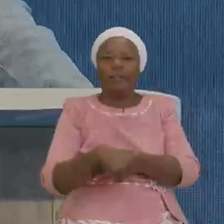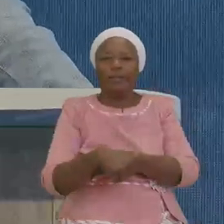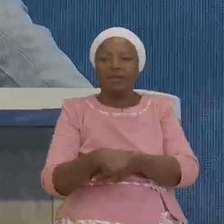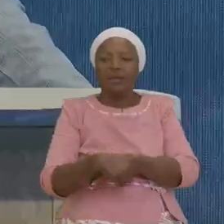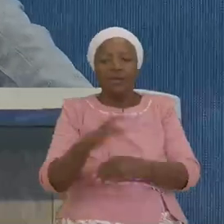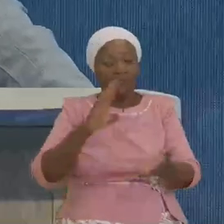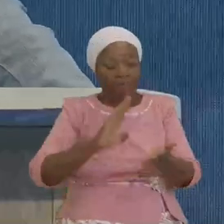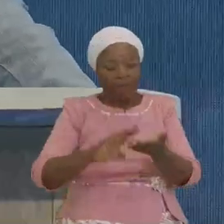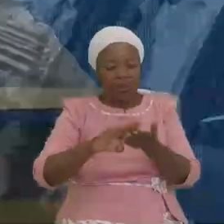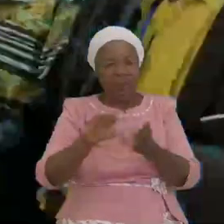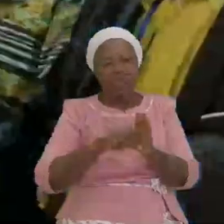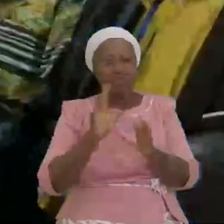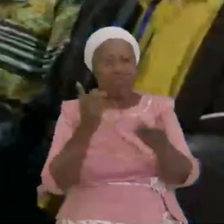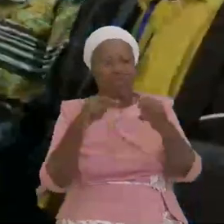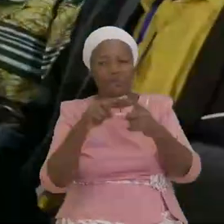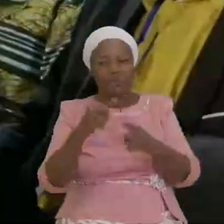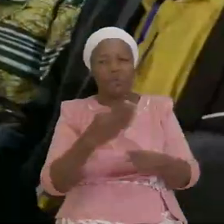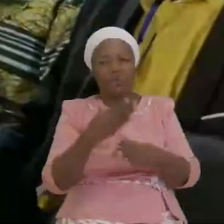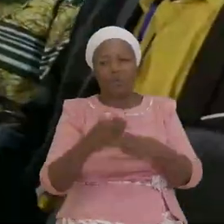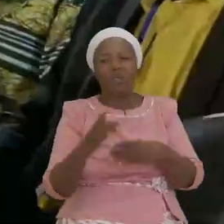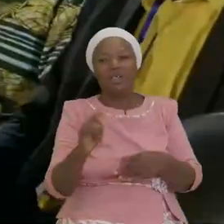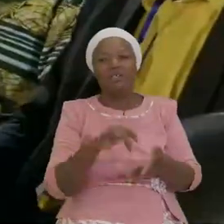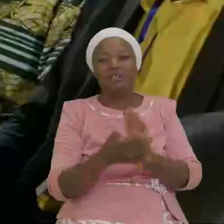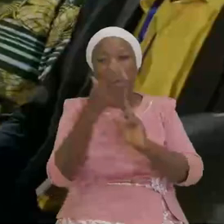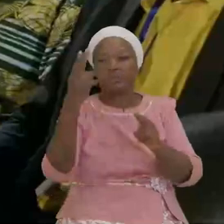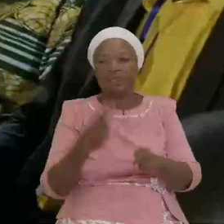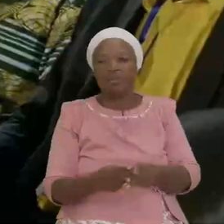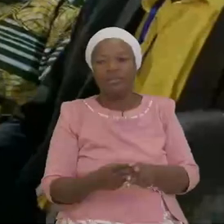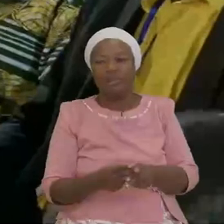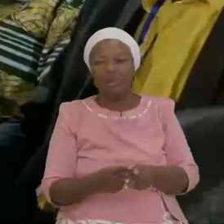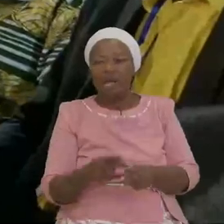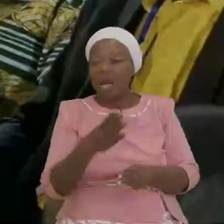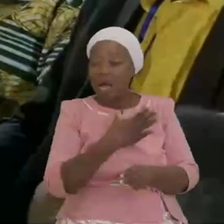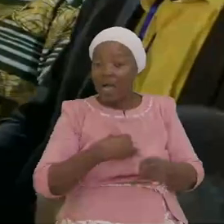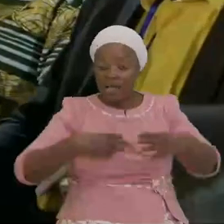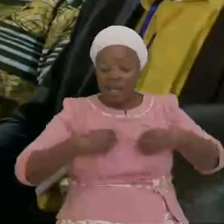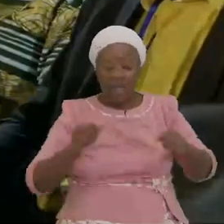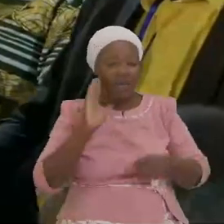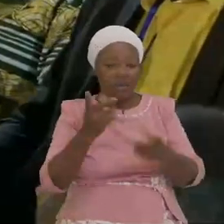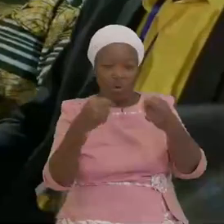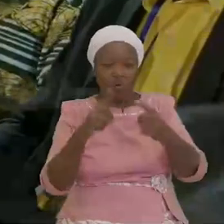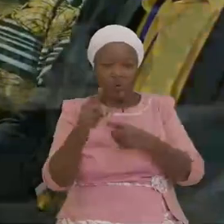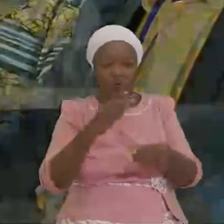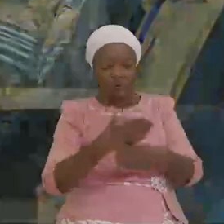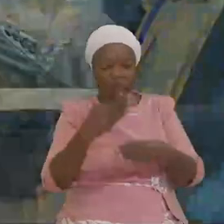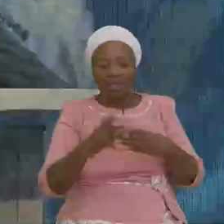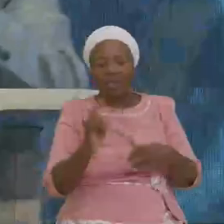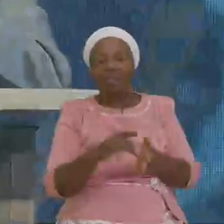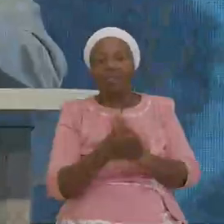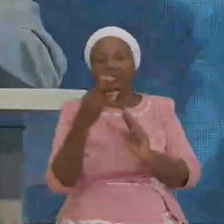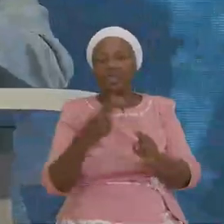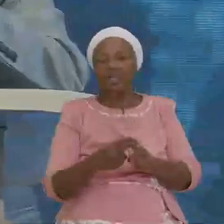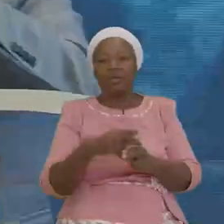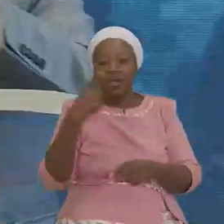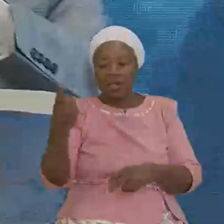Comme vous obéissez au Seigneur ce soir, vous aurez le pardon complètement.